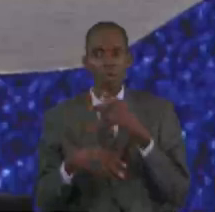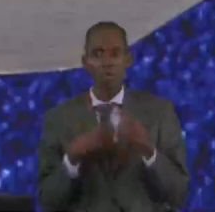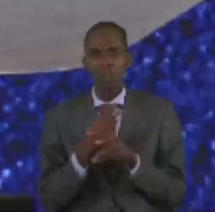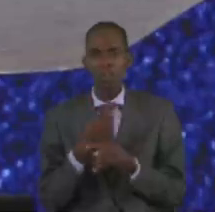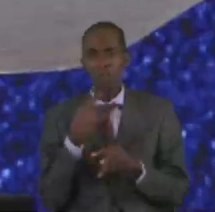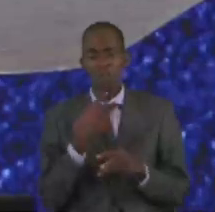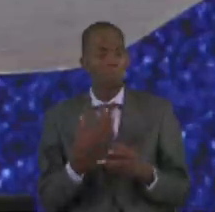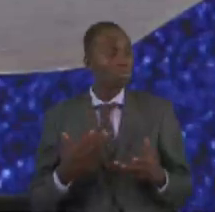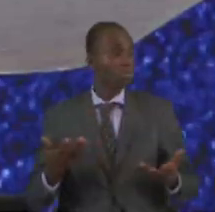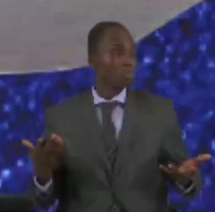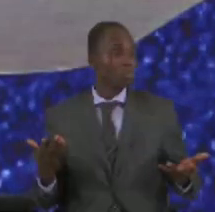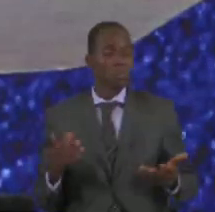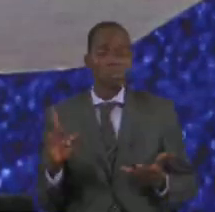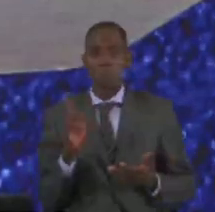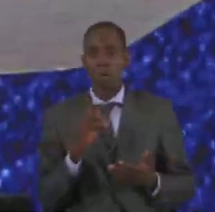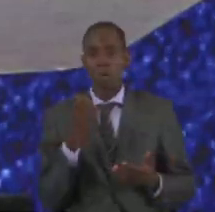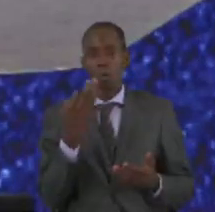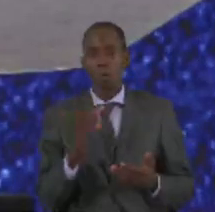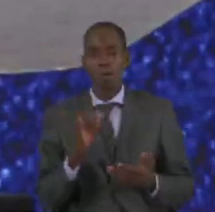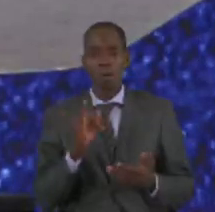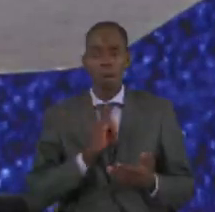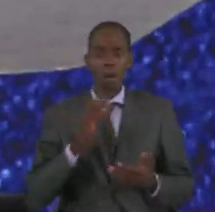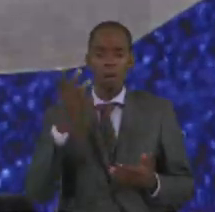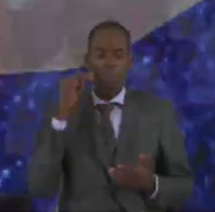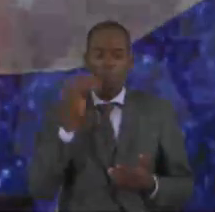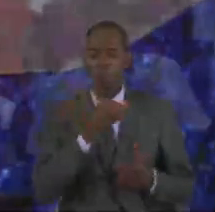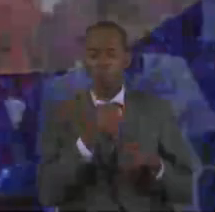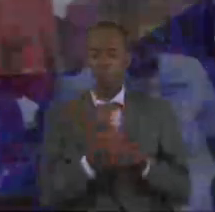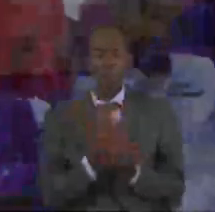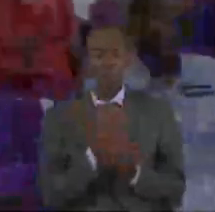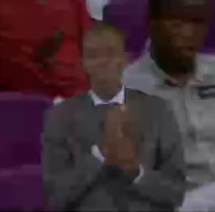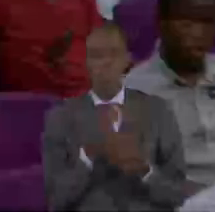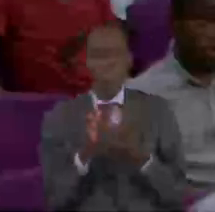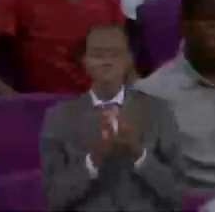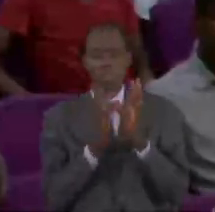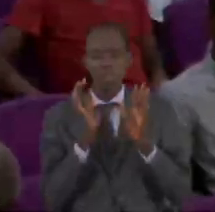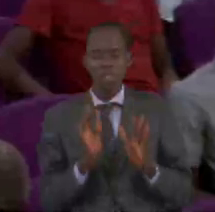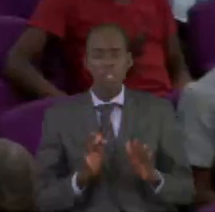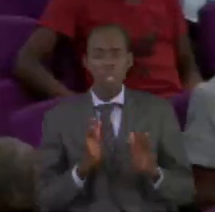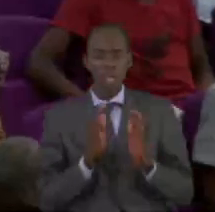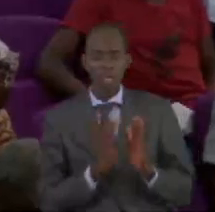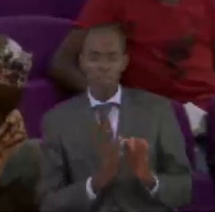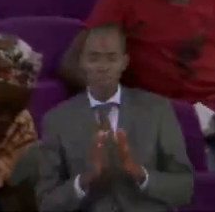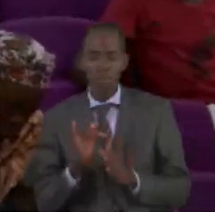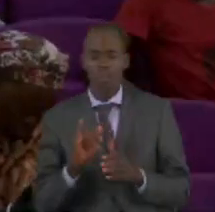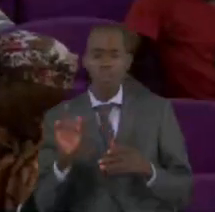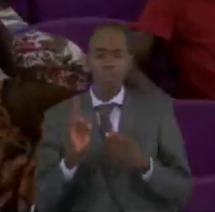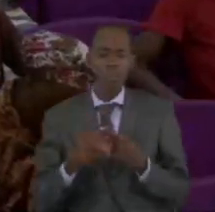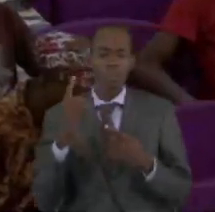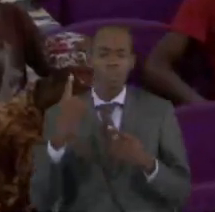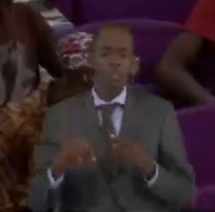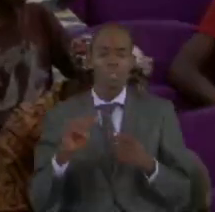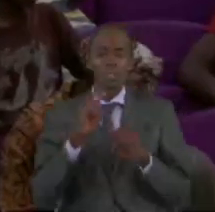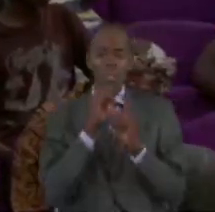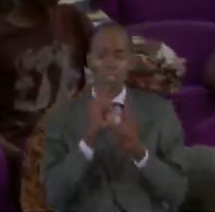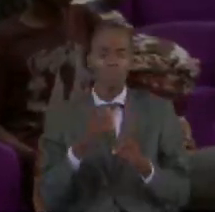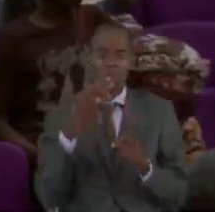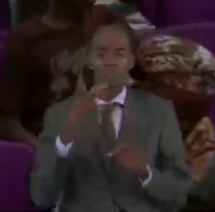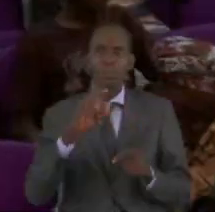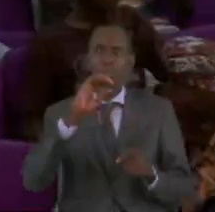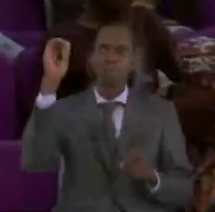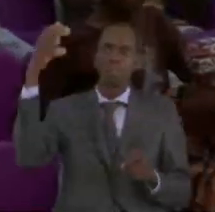esprit en l'apôtre, il est devenu un serviteur de Dieu. Et dit que je suis fait ministre selon la